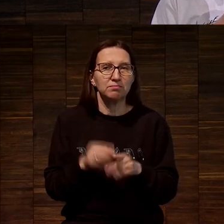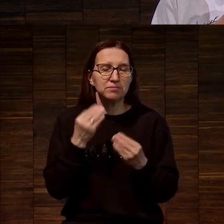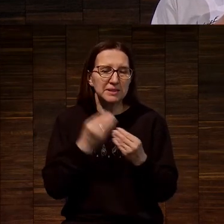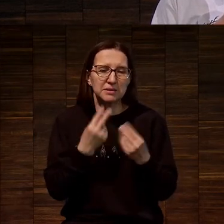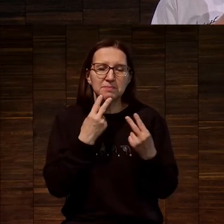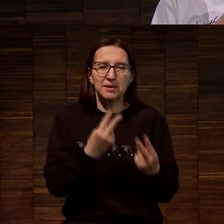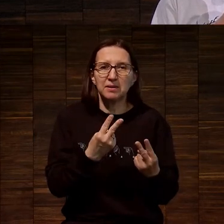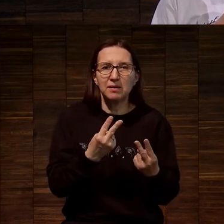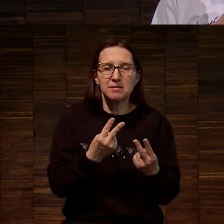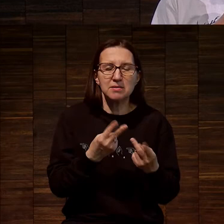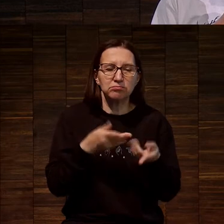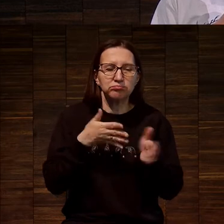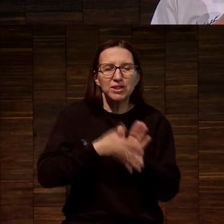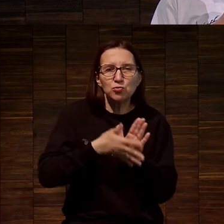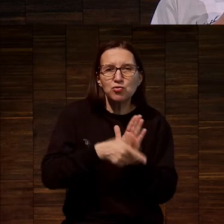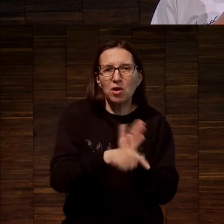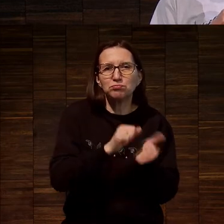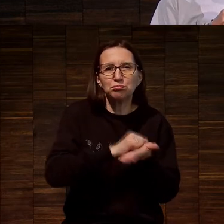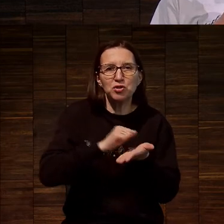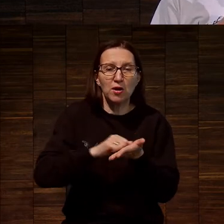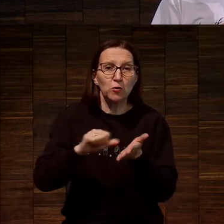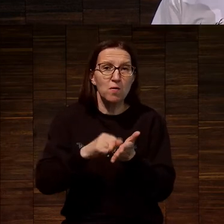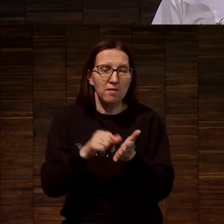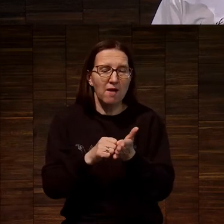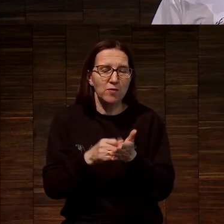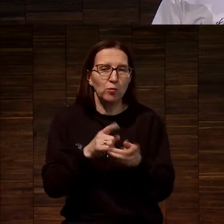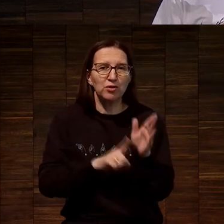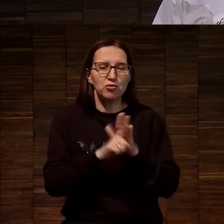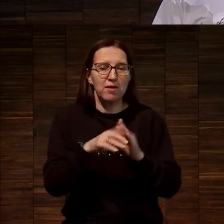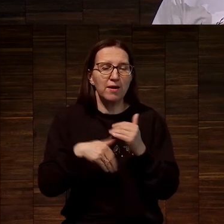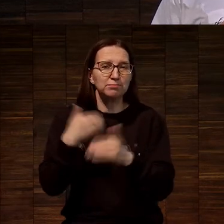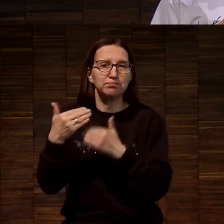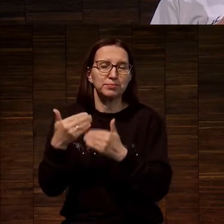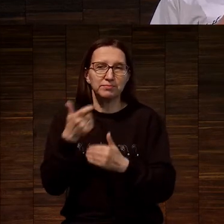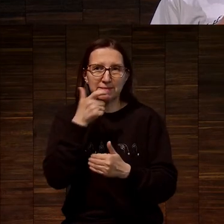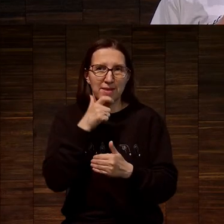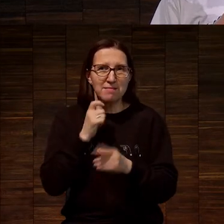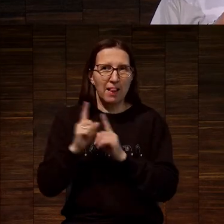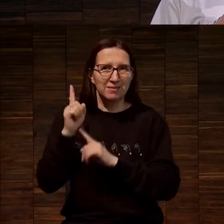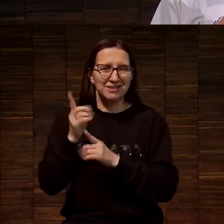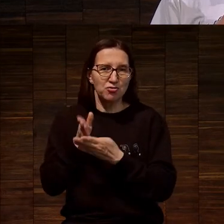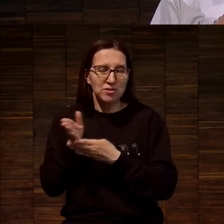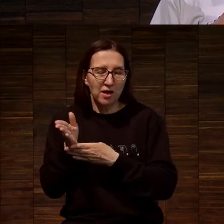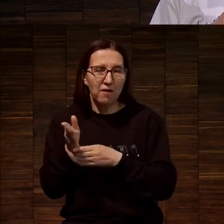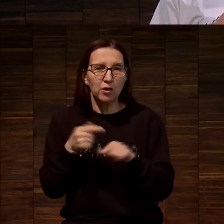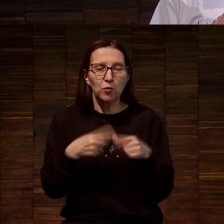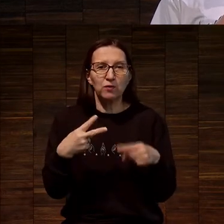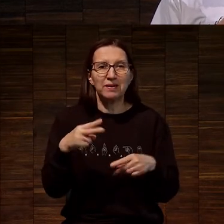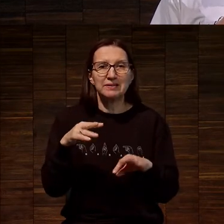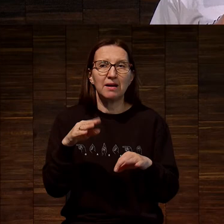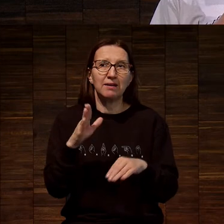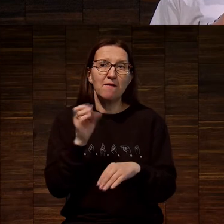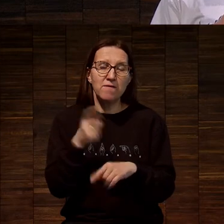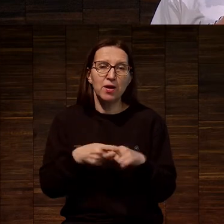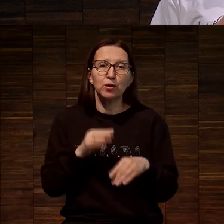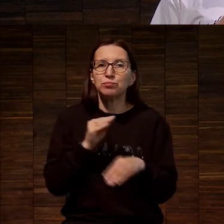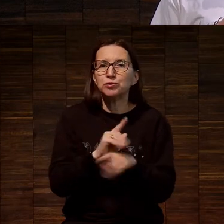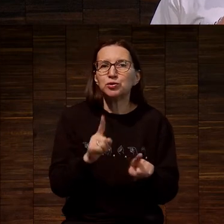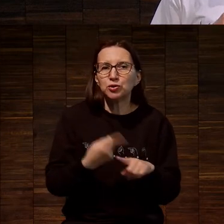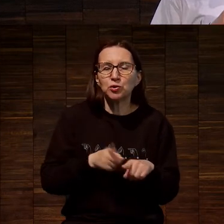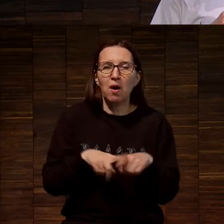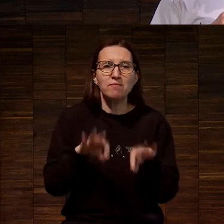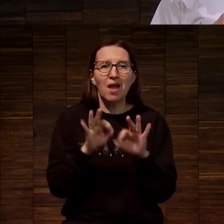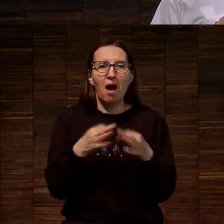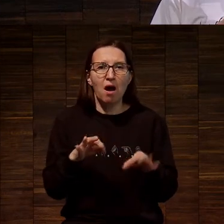разрезе, если смотреть печатную графику, можно упомянуть книгу художника, то 20 век дополнил ее артбуками, фотобуками